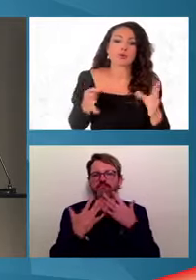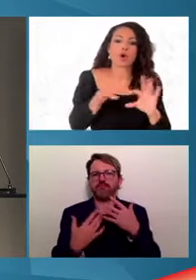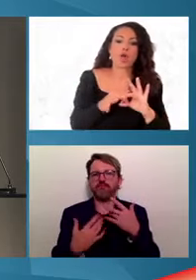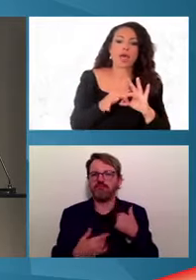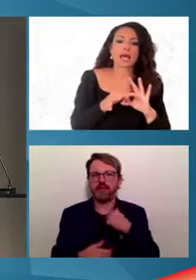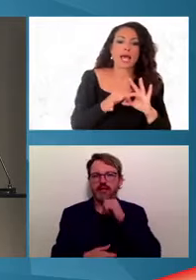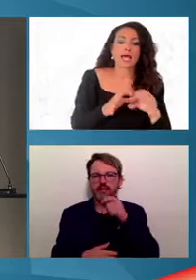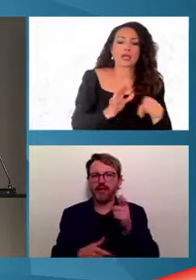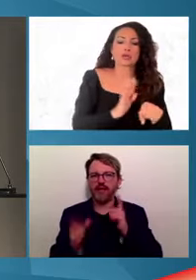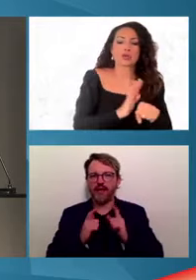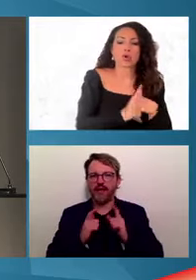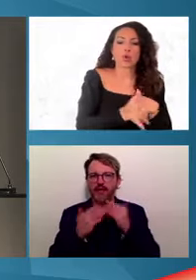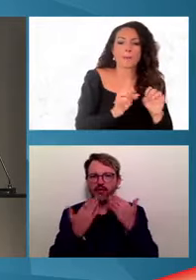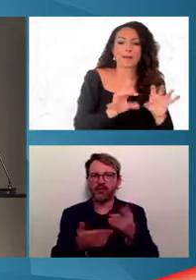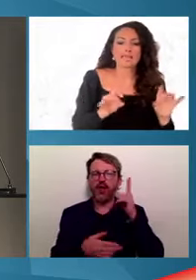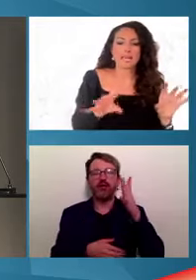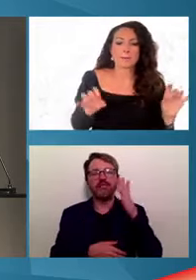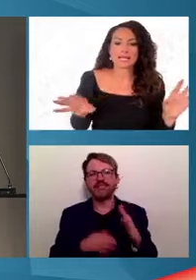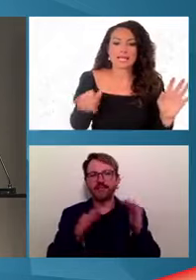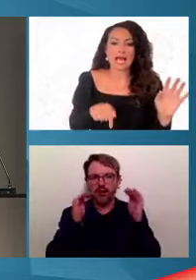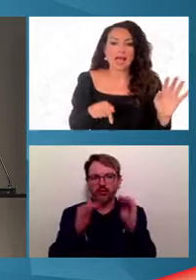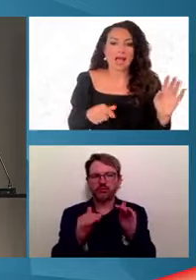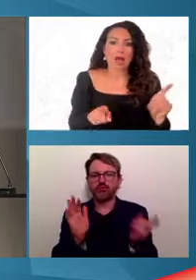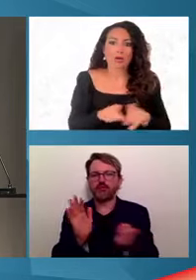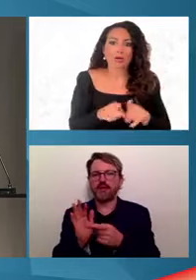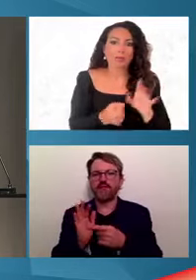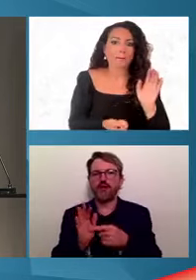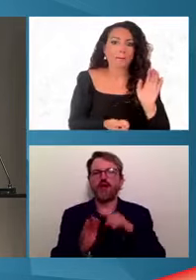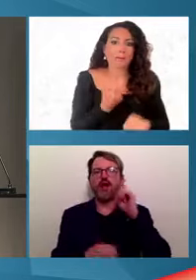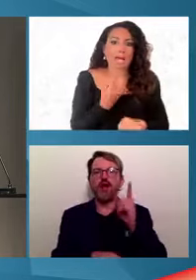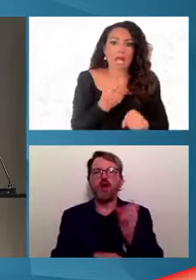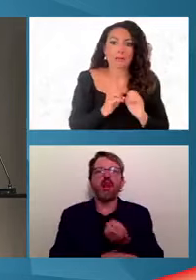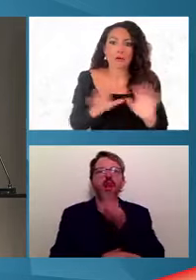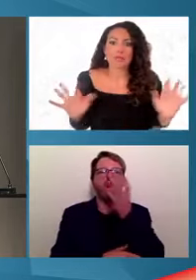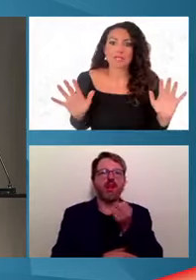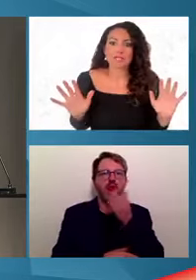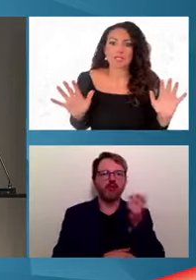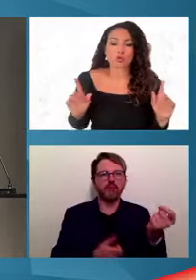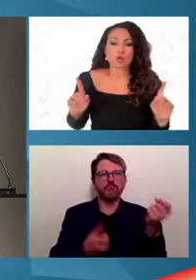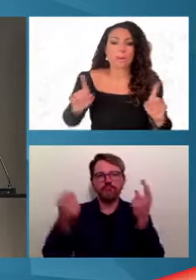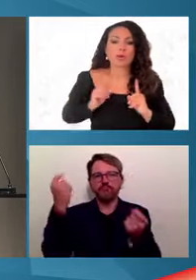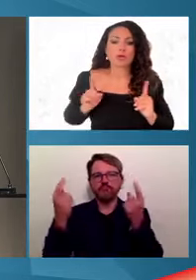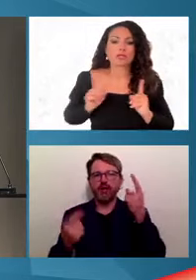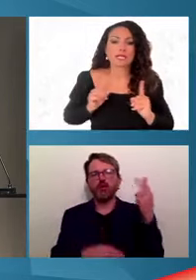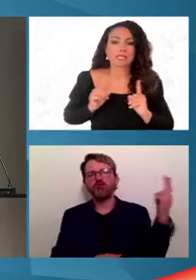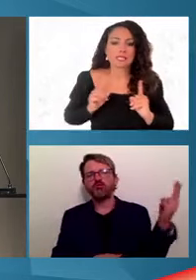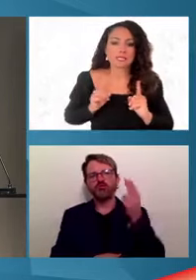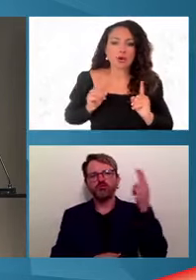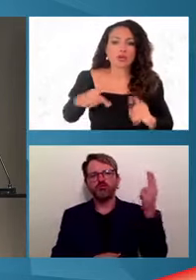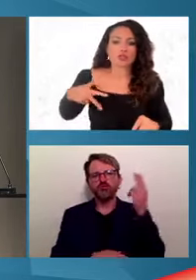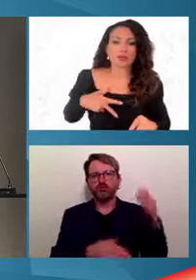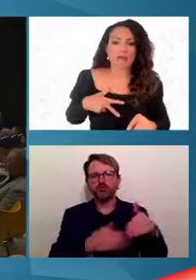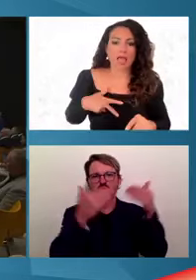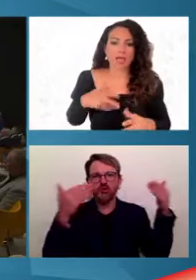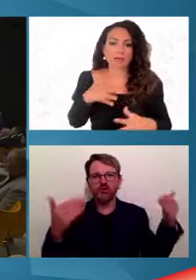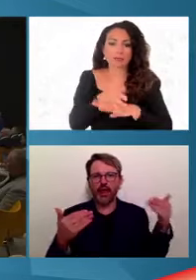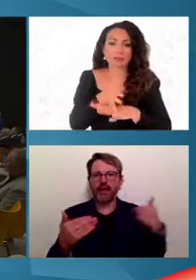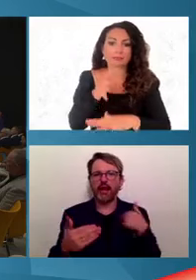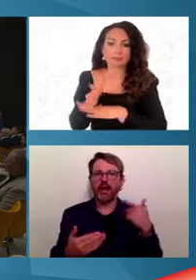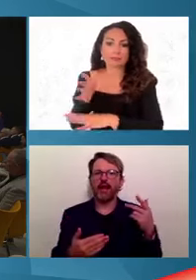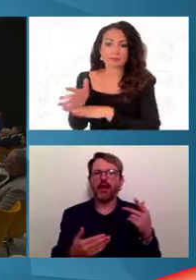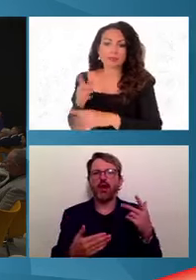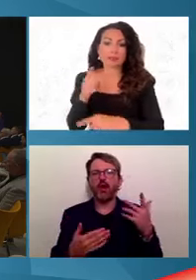eben auch der Zivilschutz gefordert war. Dann die Naturereignisse, denken wir jetzt an die Sturmschäden, Weiher,